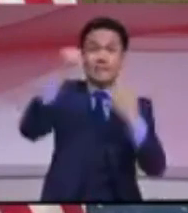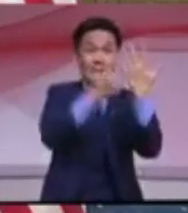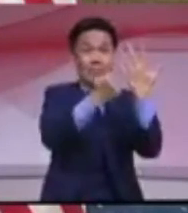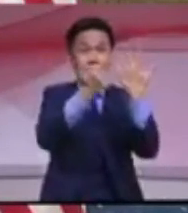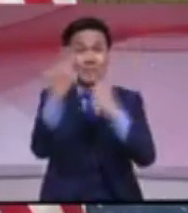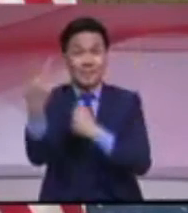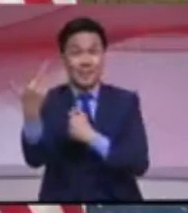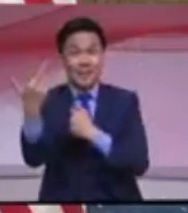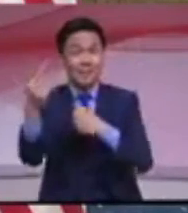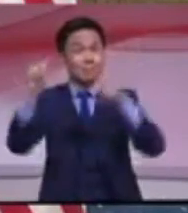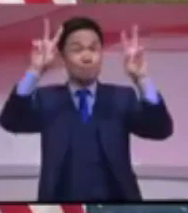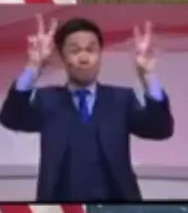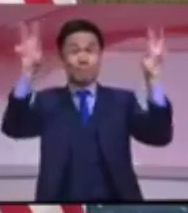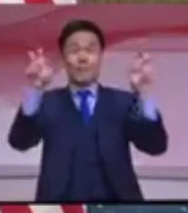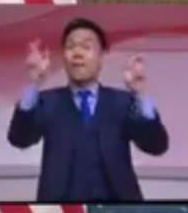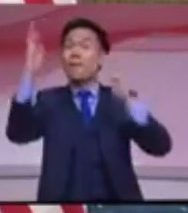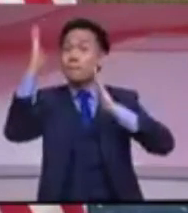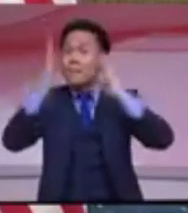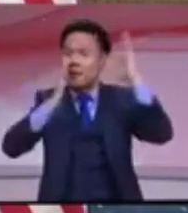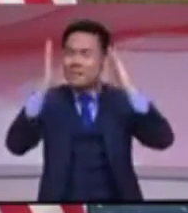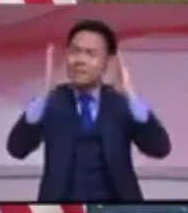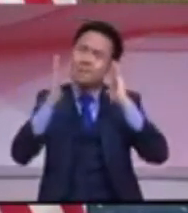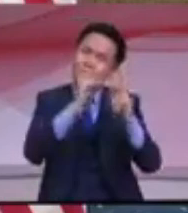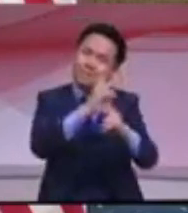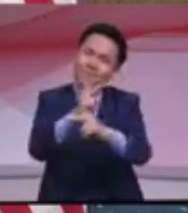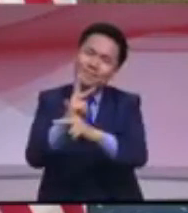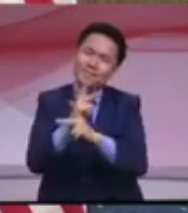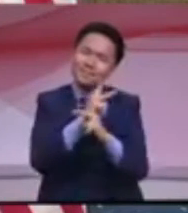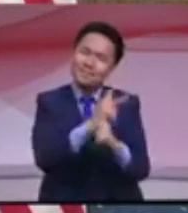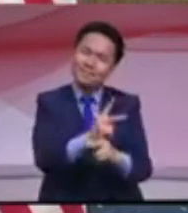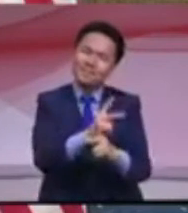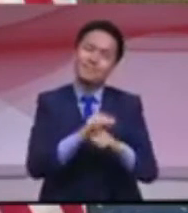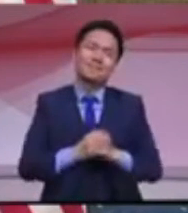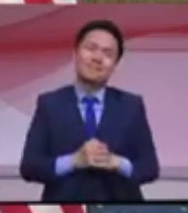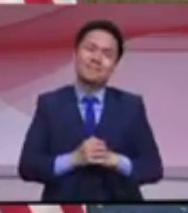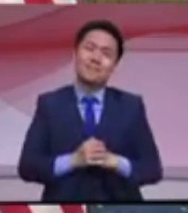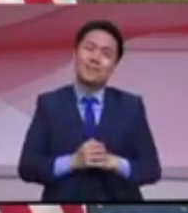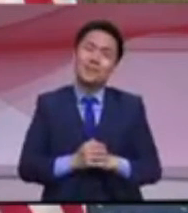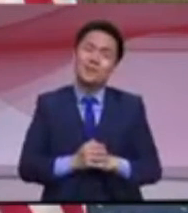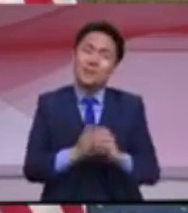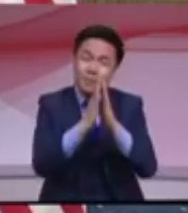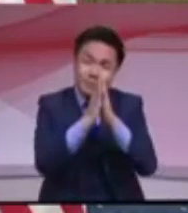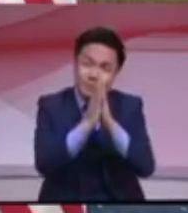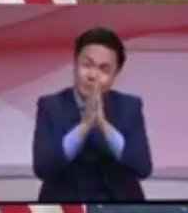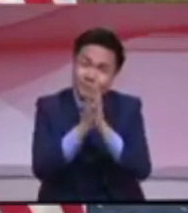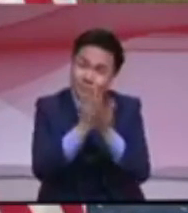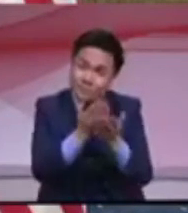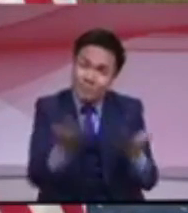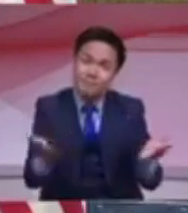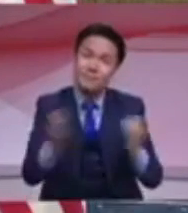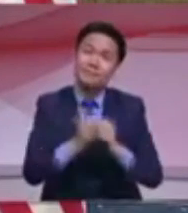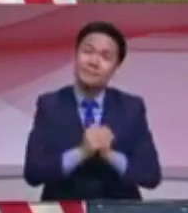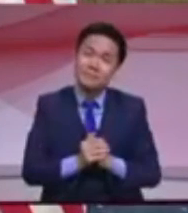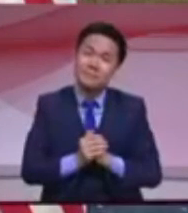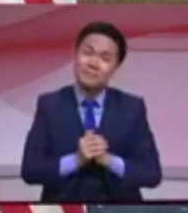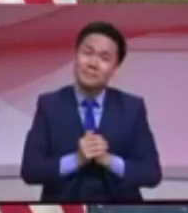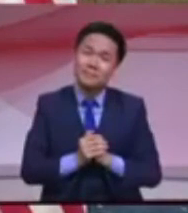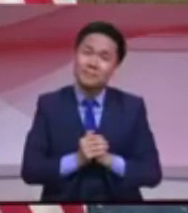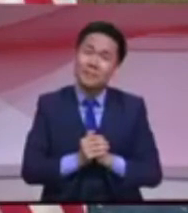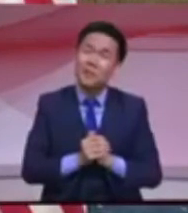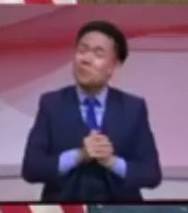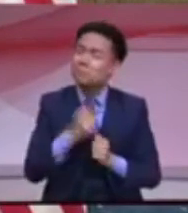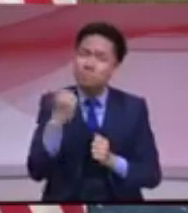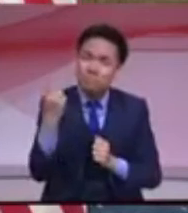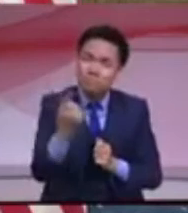yang bertemakan Malaysia prihatin Saya menyuruh saudara dance tari semua supaya senantiasa